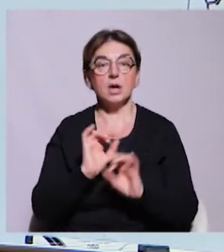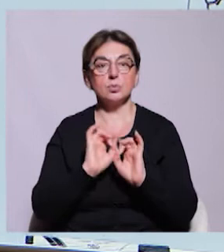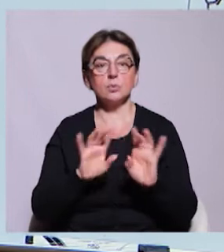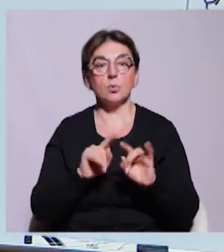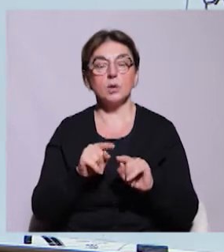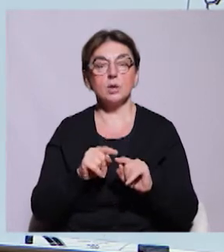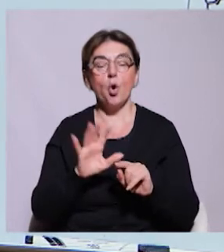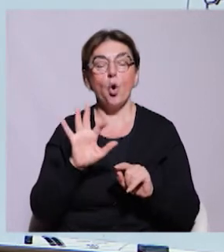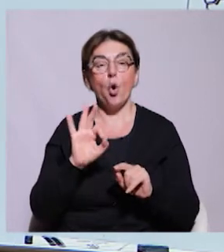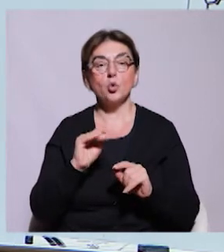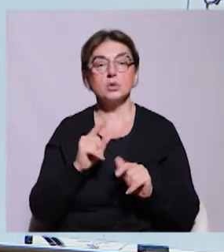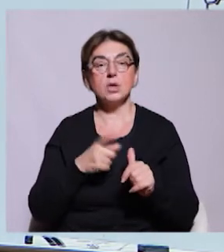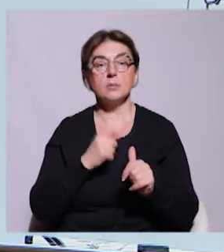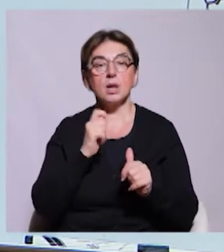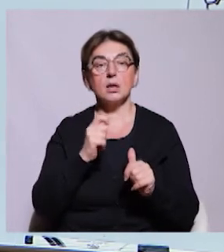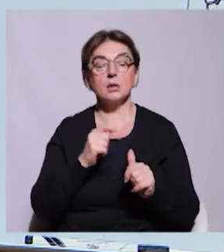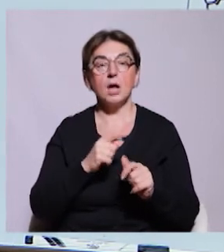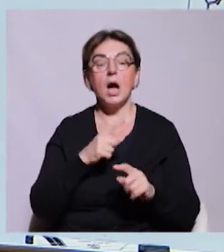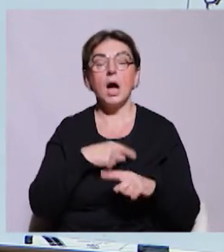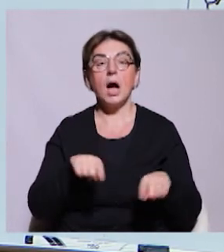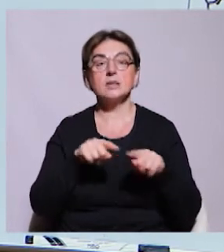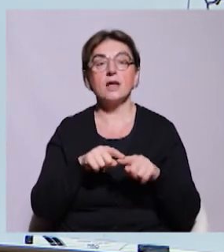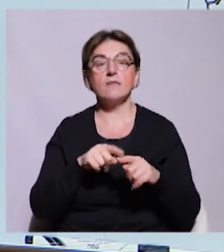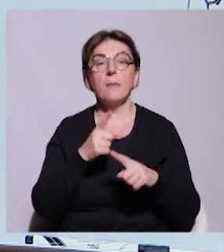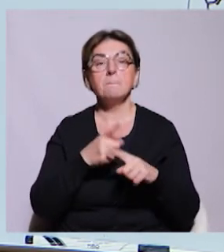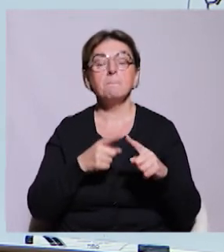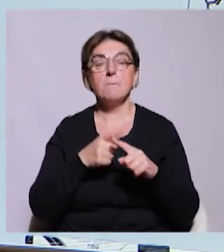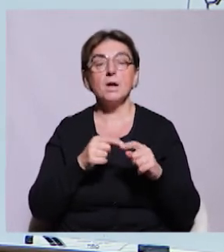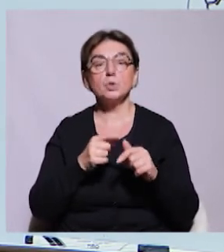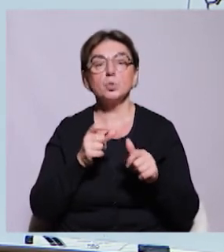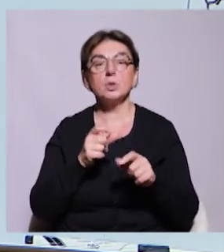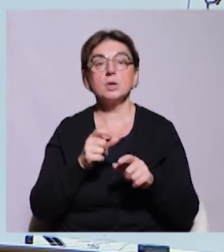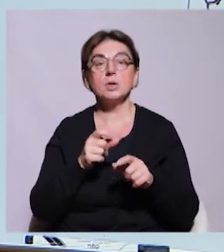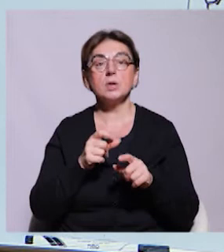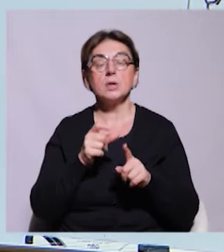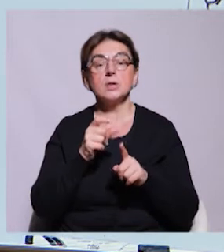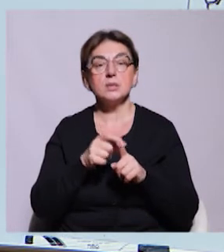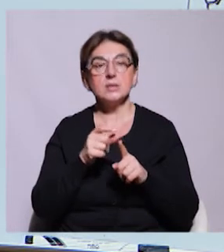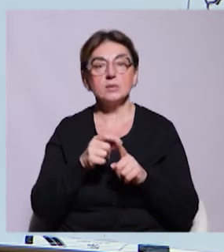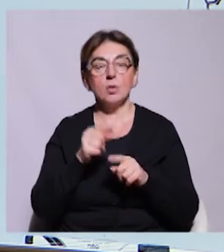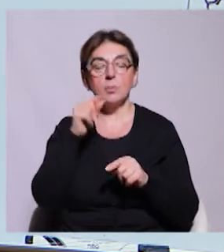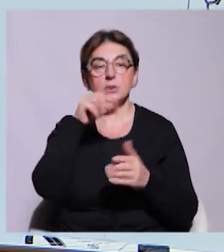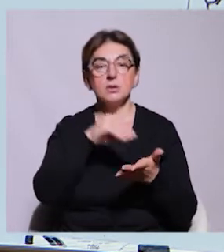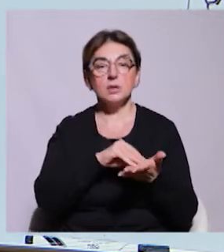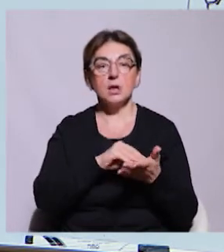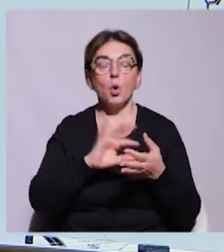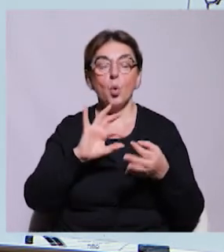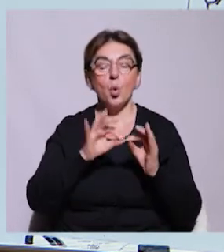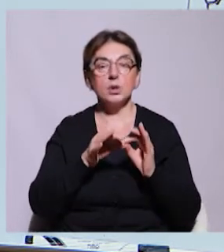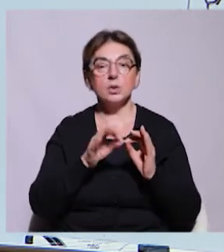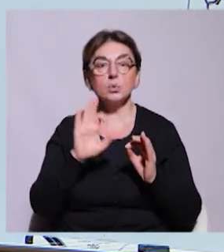ლიტერატურის განხილვისას ოქსიდების დასახელების დროს ბერძნული ციფრების აღმნიშვნელი სიტყვები